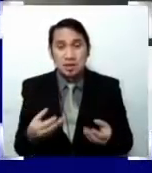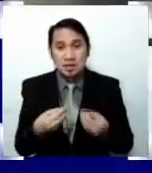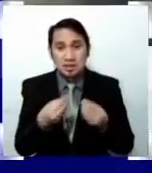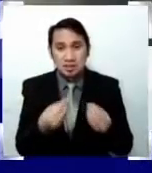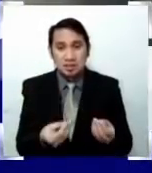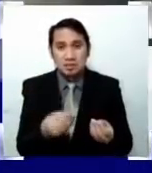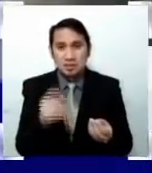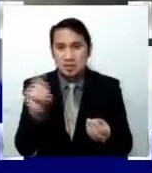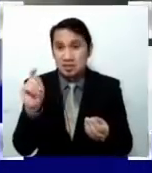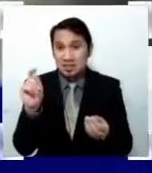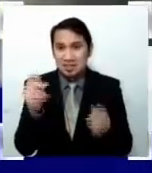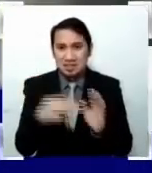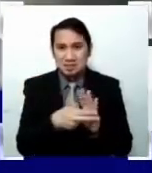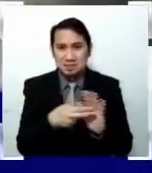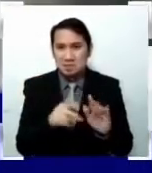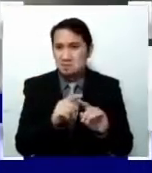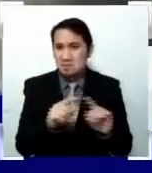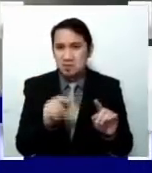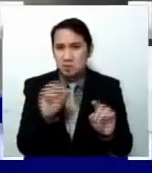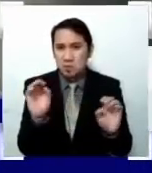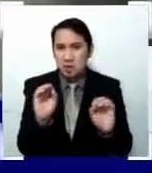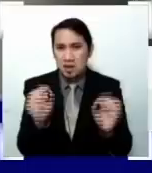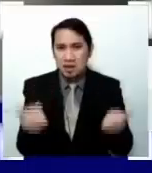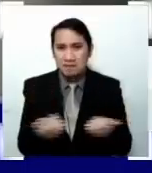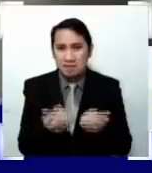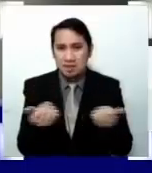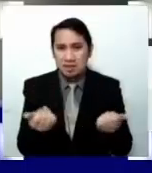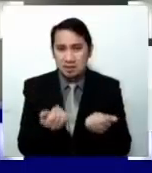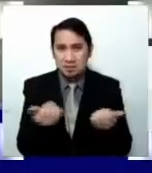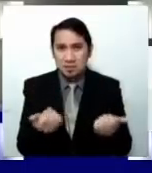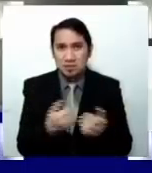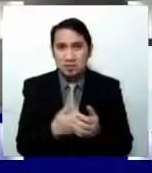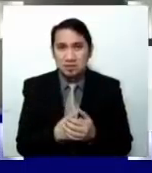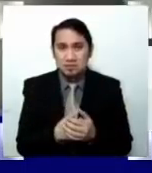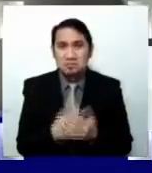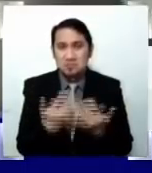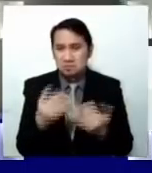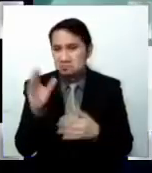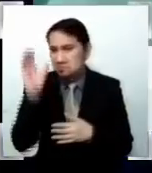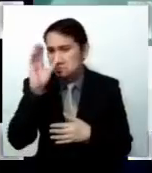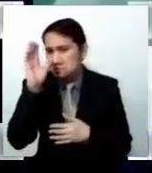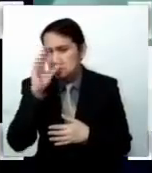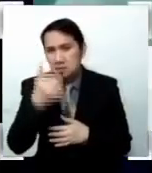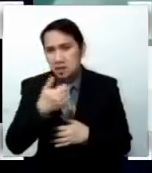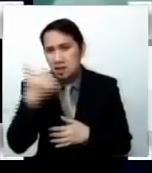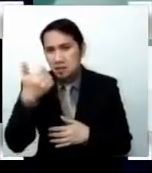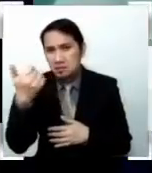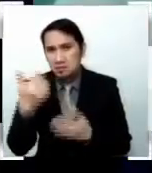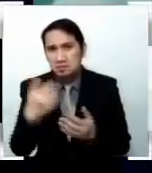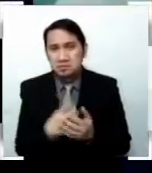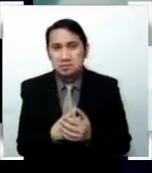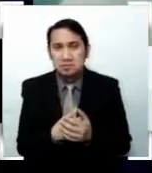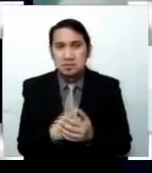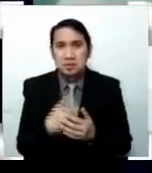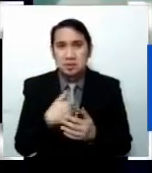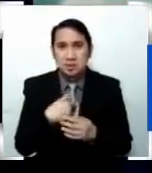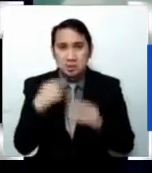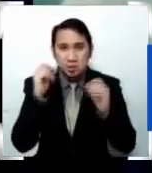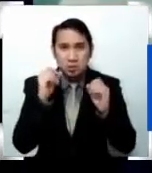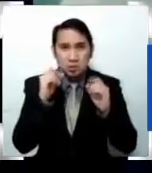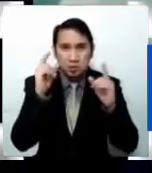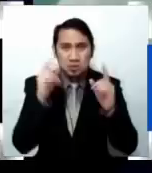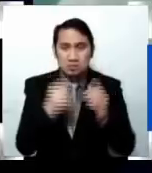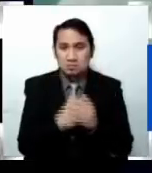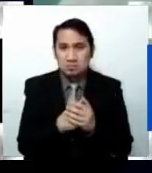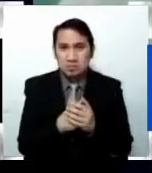Pero wala na raw stock ang ospital kung saan siya nakakonfine, kaya nagpahanap siya sa labas. Nagulat ako, nakala ko mga worth.